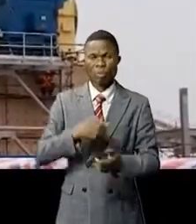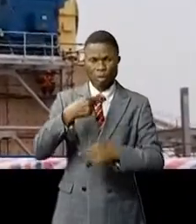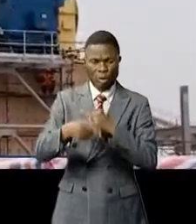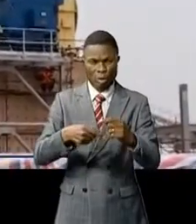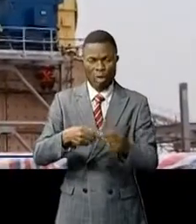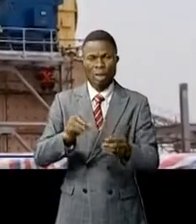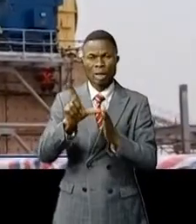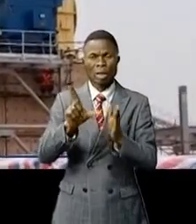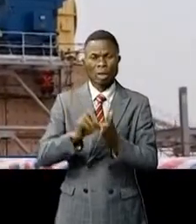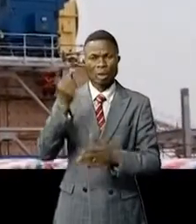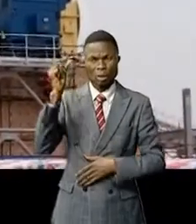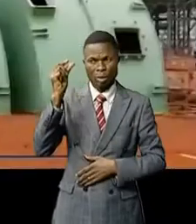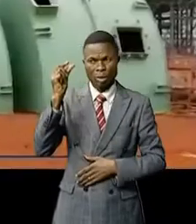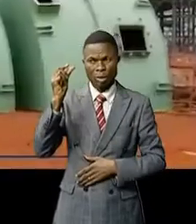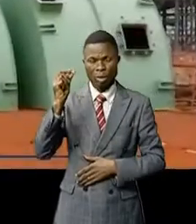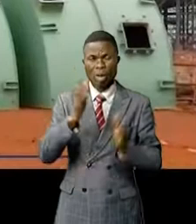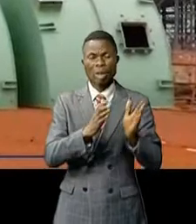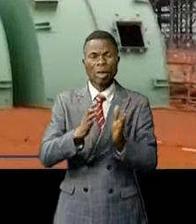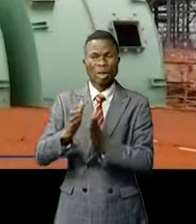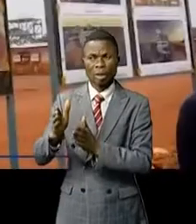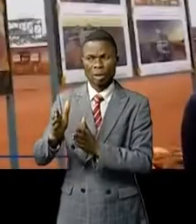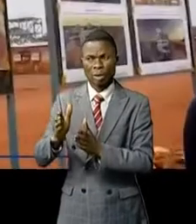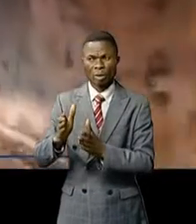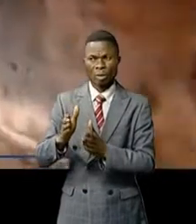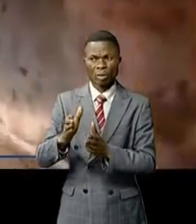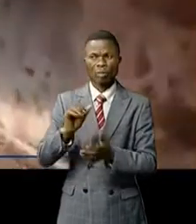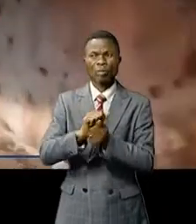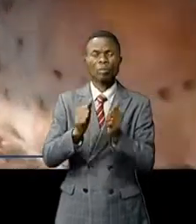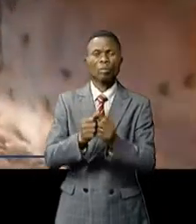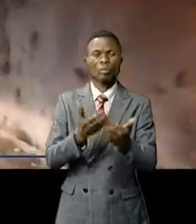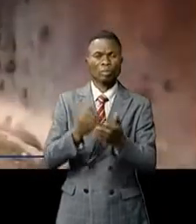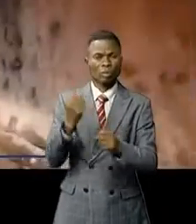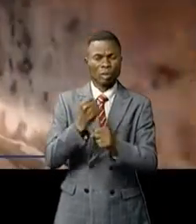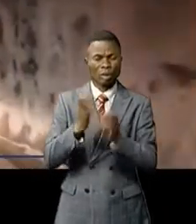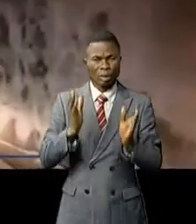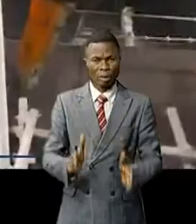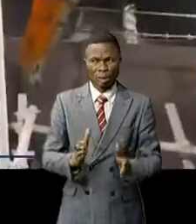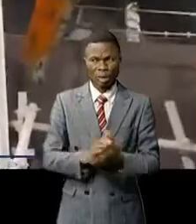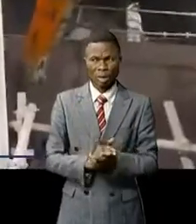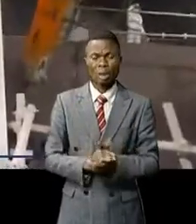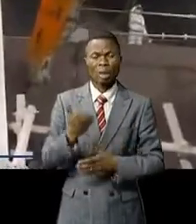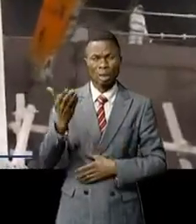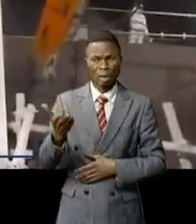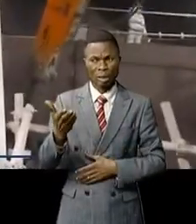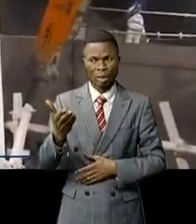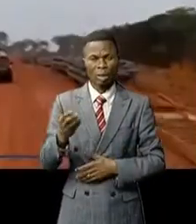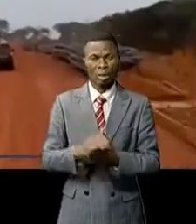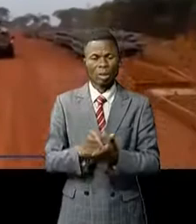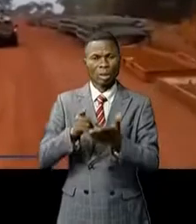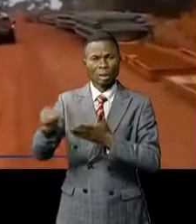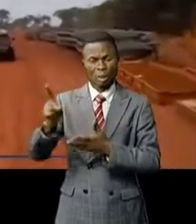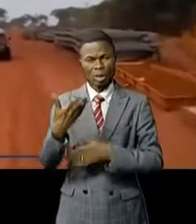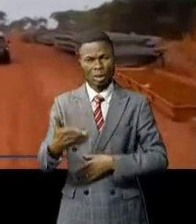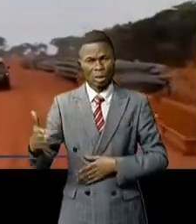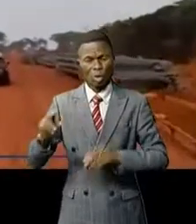co-minière a toutes les raisons d'envisager un avenir prometteur pour ce travailleur. Seulement voilà, l'achat des parts